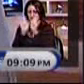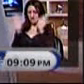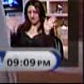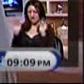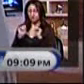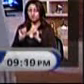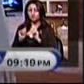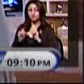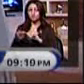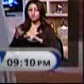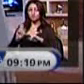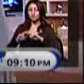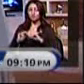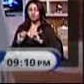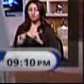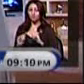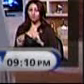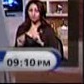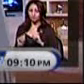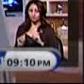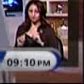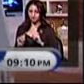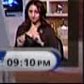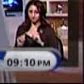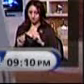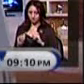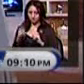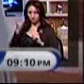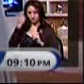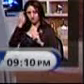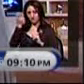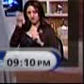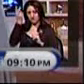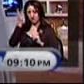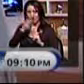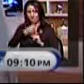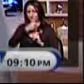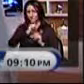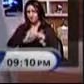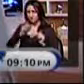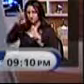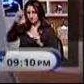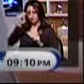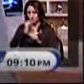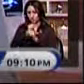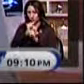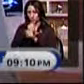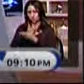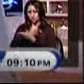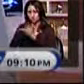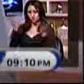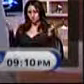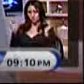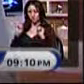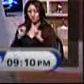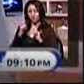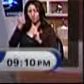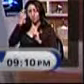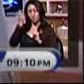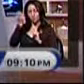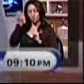اليسار يعني مسيطر تقريبا على المجال الثقافي في فرنسا تمام، يعني تقريبا لا تجد مبدعا